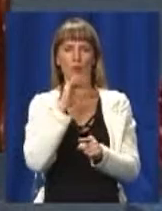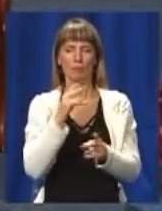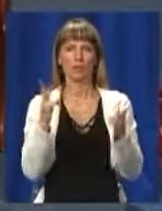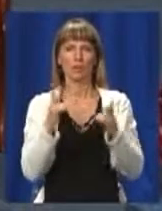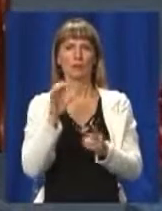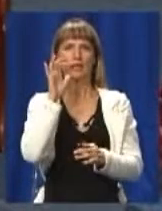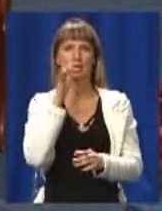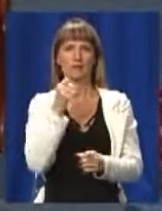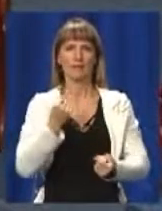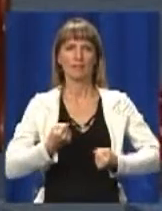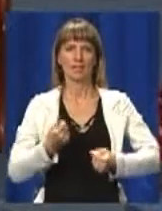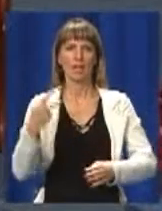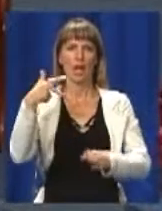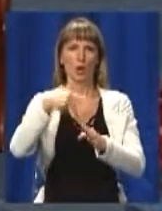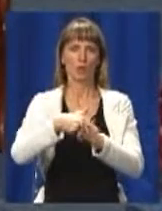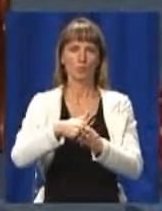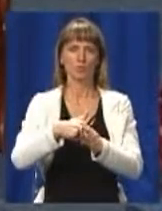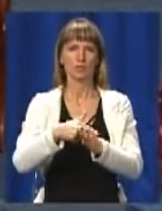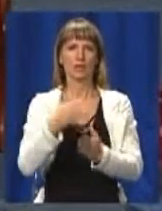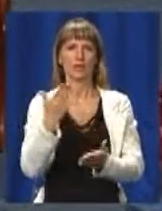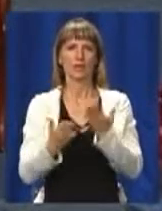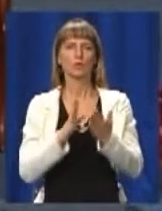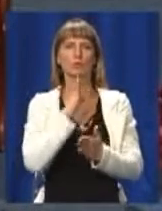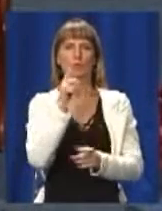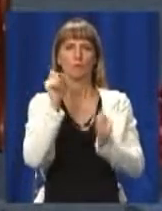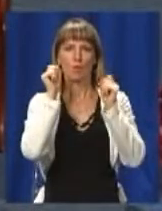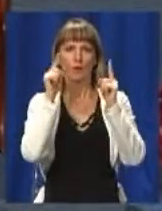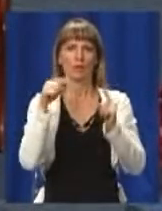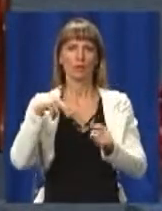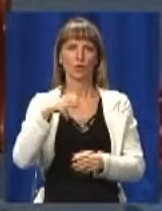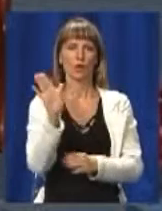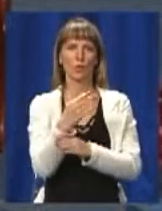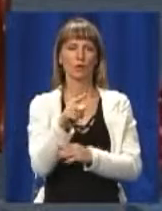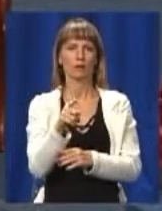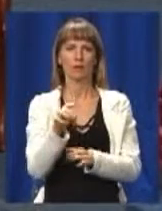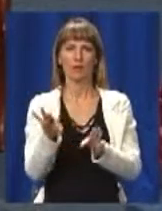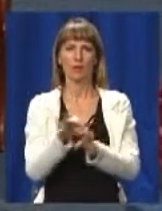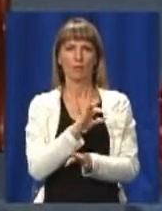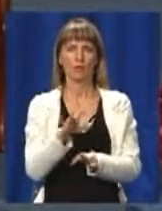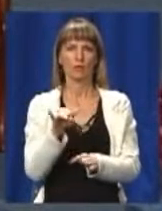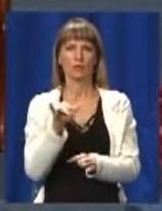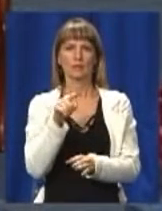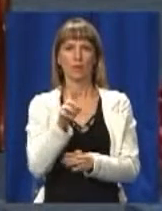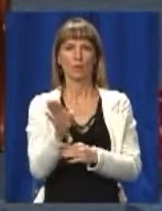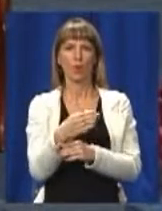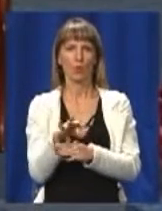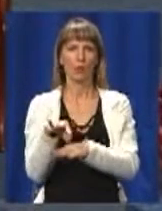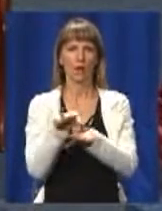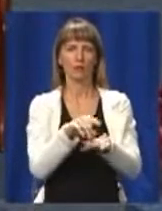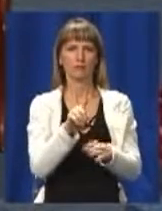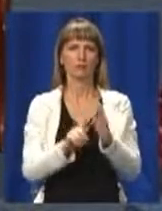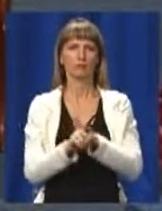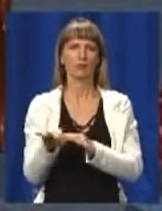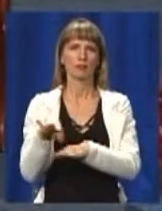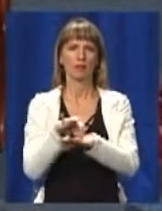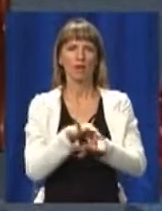потребують серйозні фізичні навантаження. Тобто, зранку, якщо ти прокидаєшся, йдеш з нею гуляти, в тебе не вийде просто з нею погуляти. Вона тебе почне